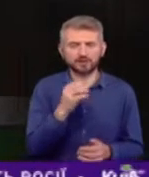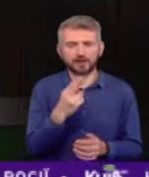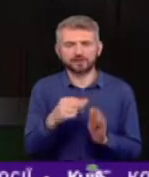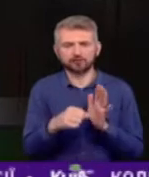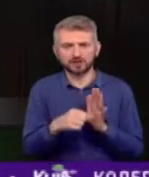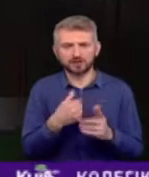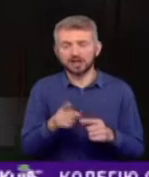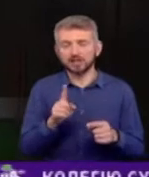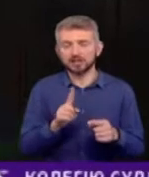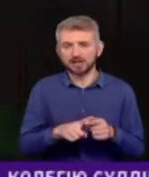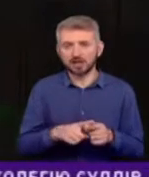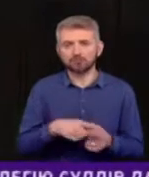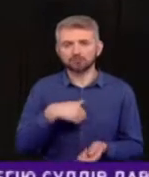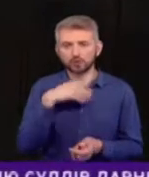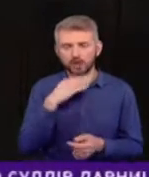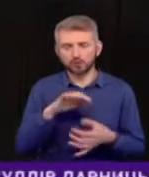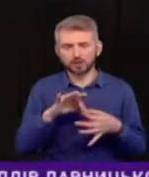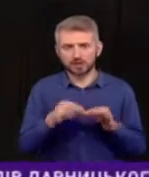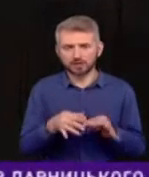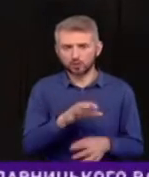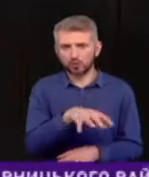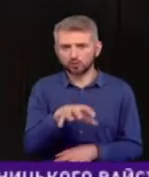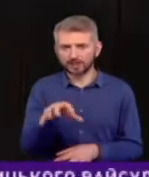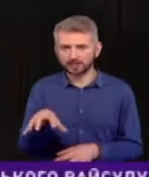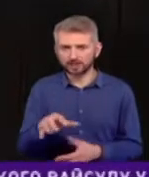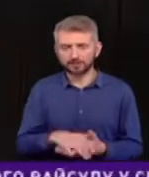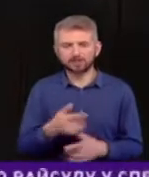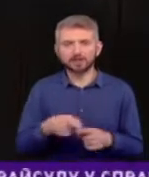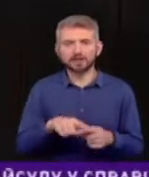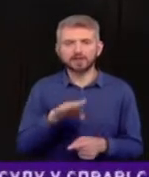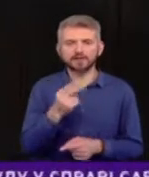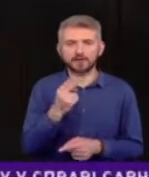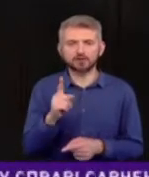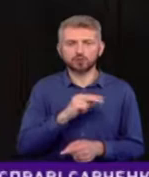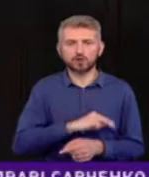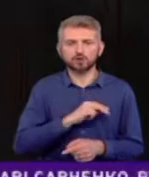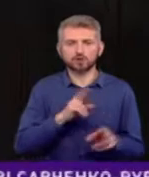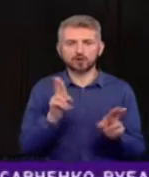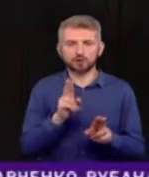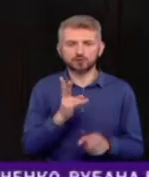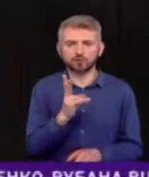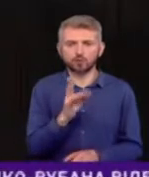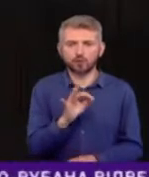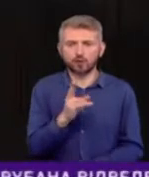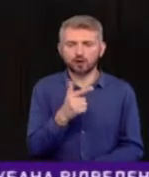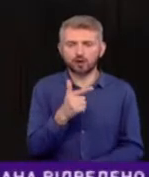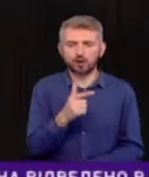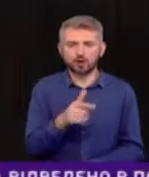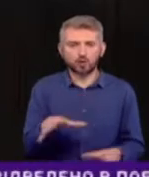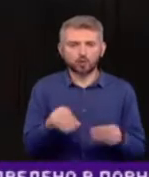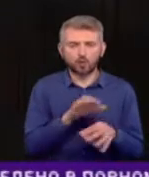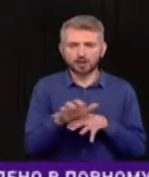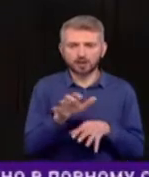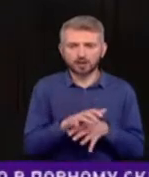це достатньо складні об'єкти. Це ТЕЦ, які працюють за принципом когенерації. Вони, крім тепла, виробляють